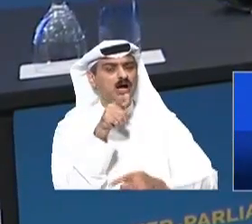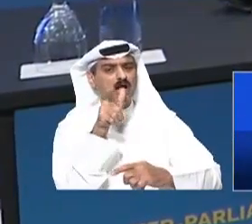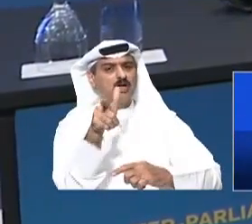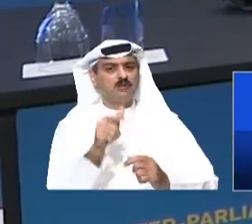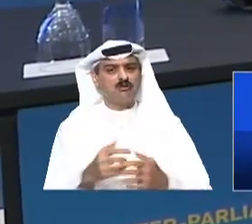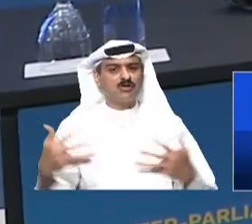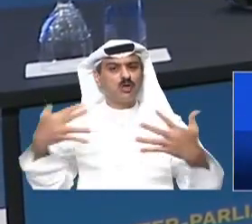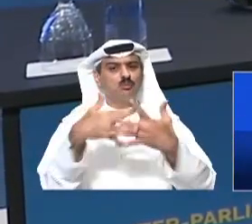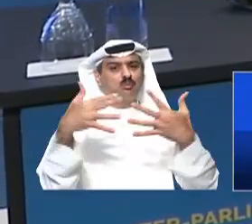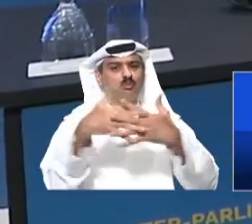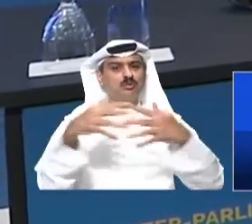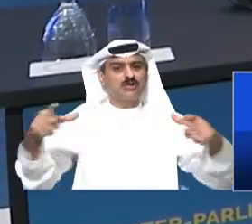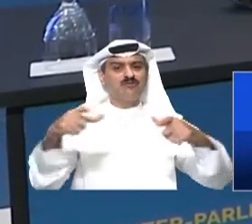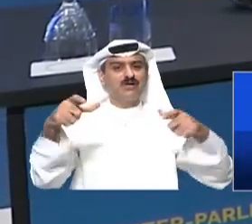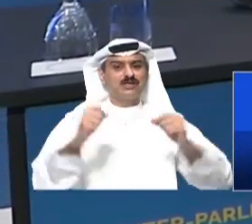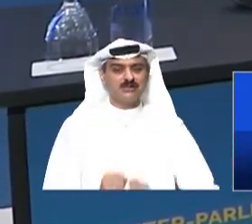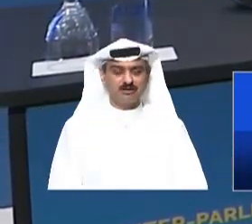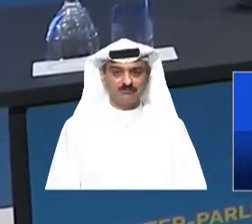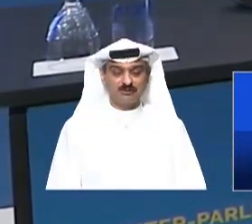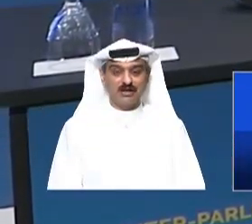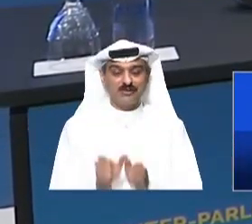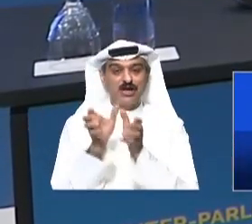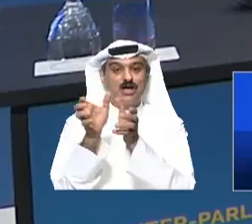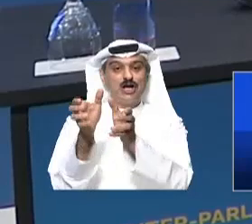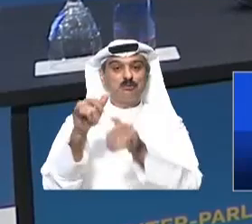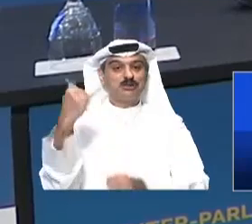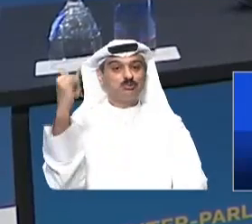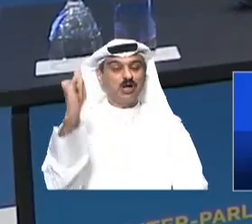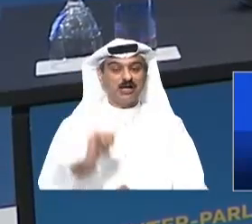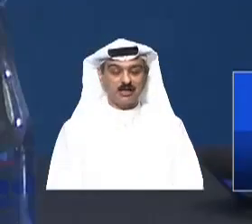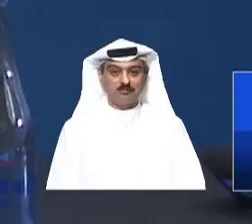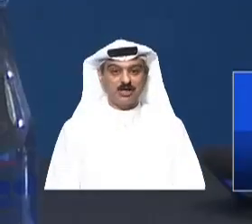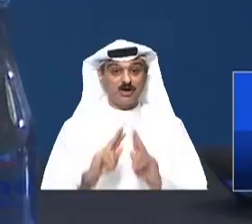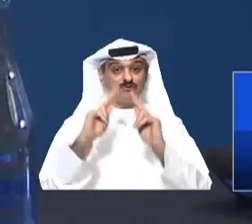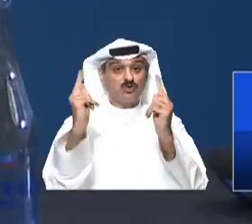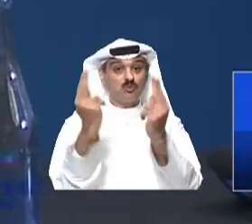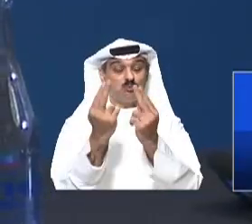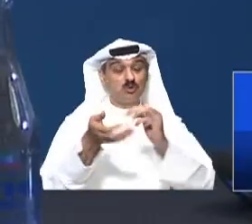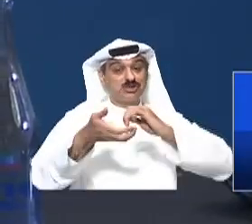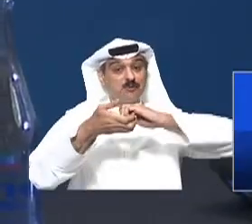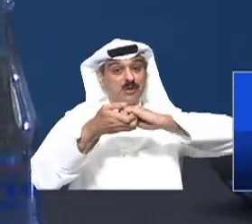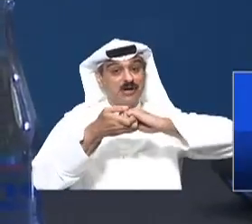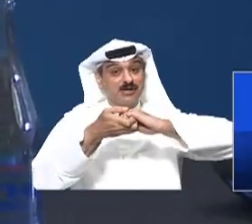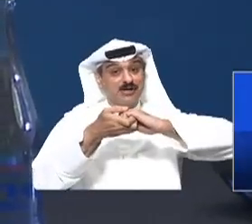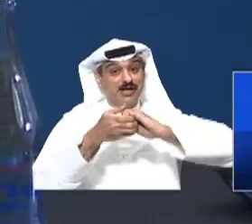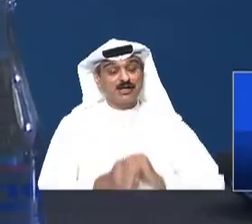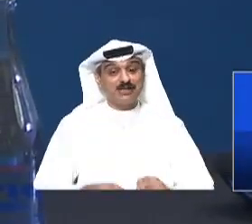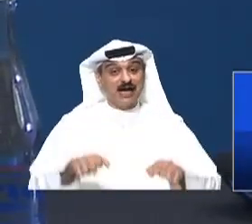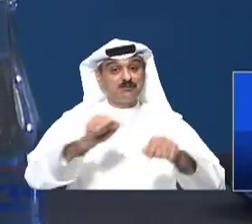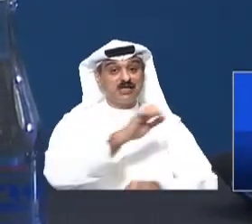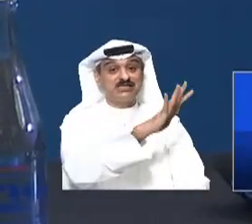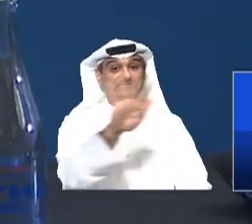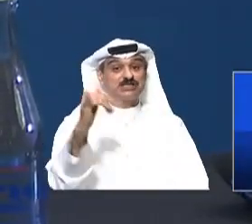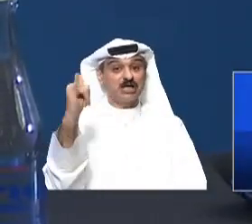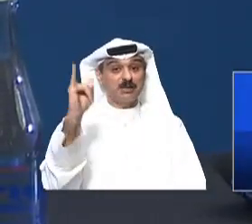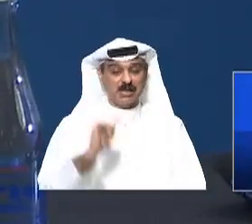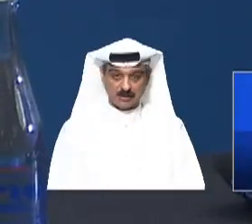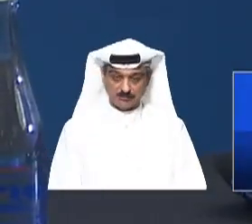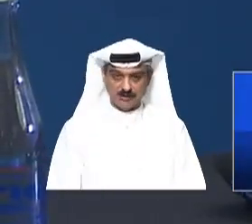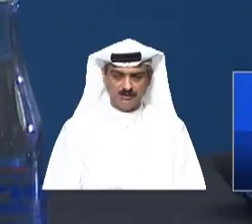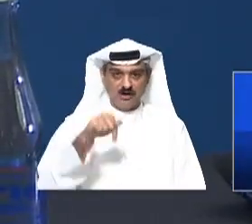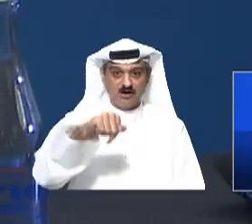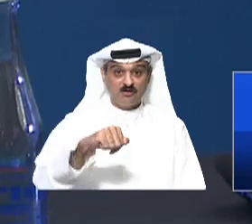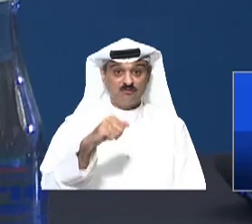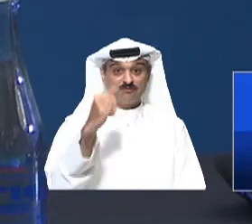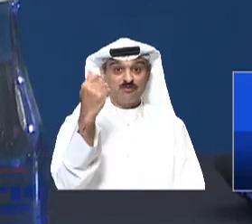بالاجتماع التنسيقي للمجموعة العربية على هامش أعمال مؤتمر الاتحاد البرلماني الدولي 44 بعد 100